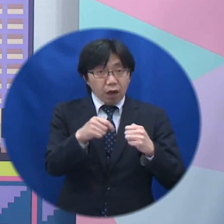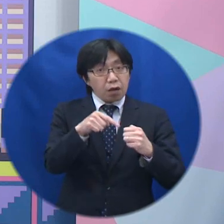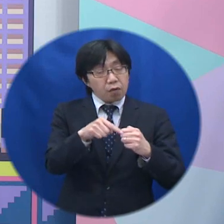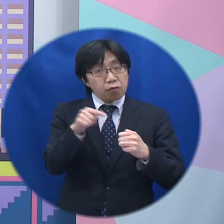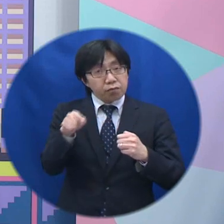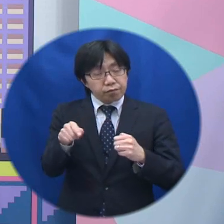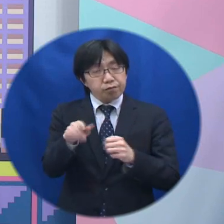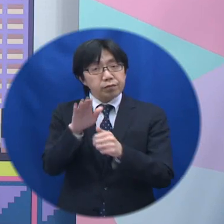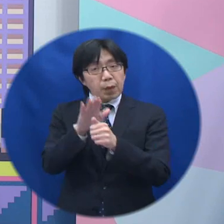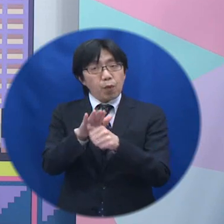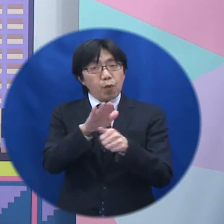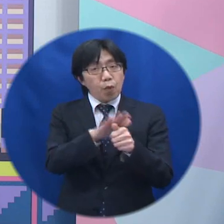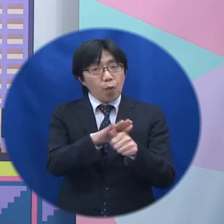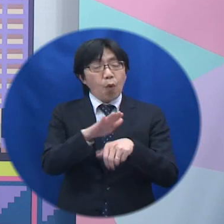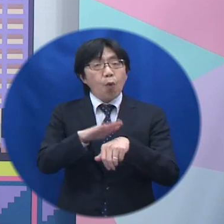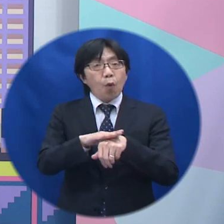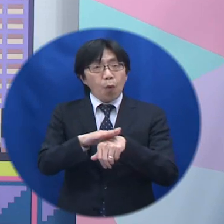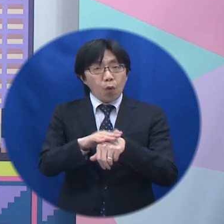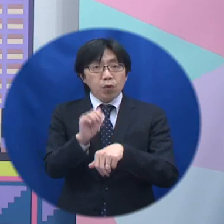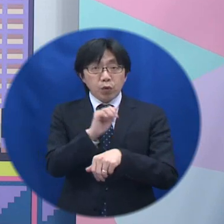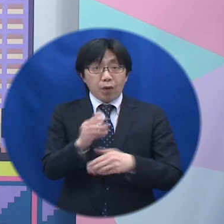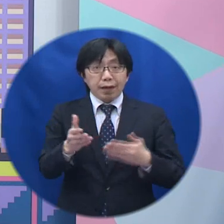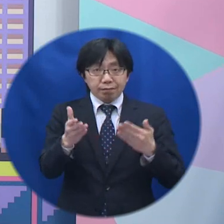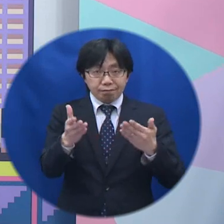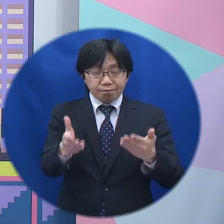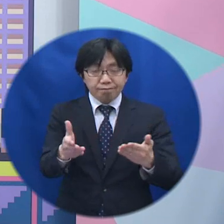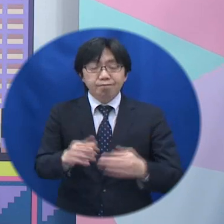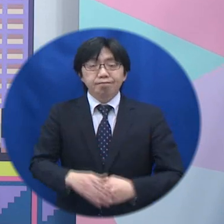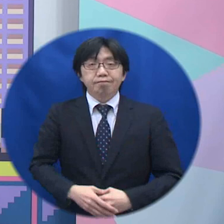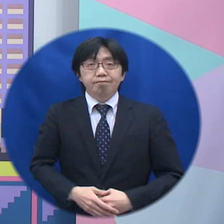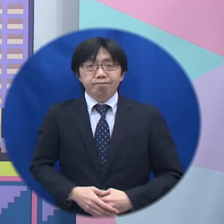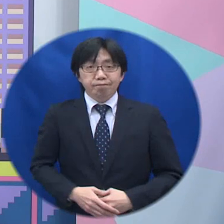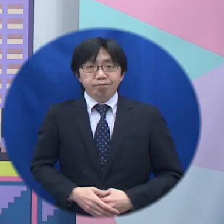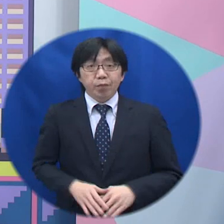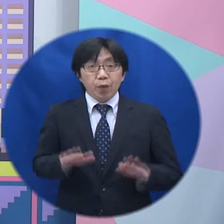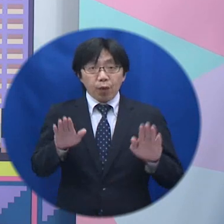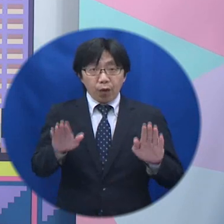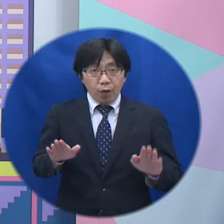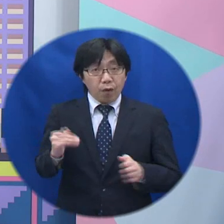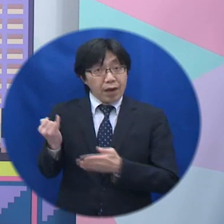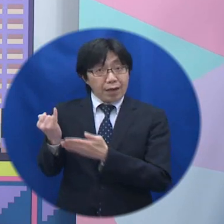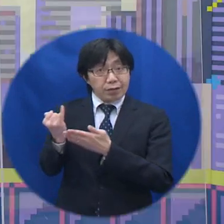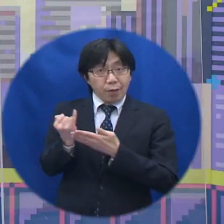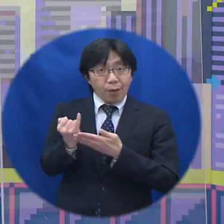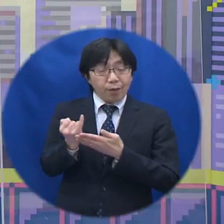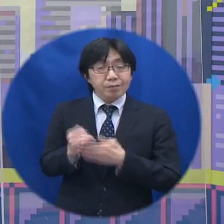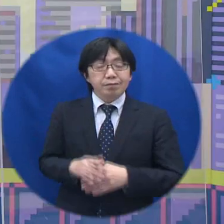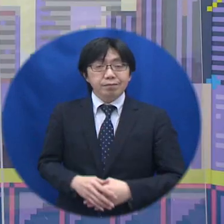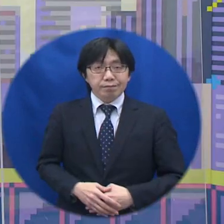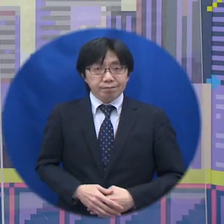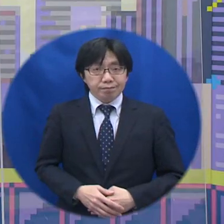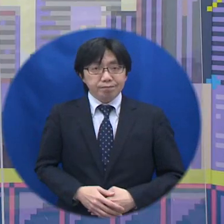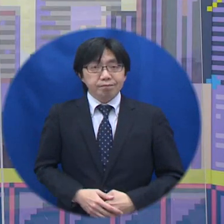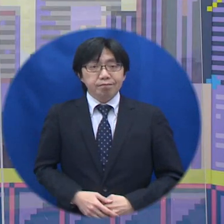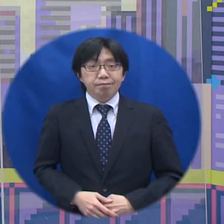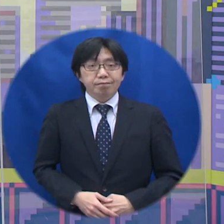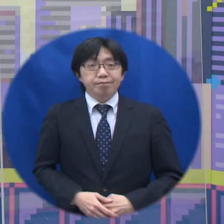ート方法を今回はお伝えいたします。では本日のゲストです。